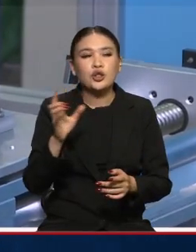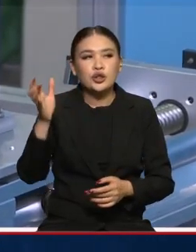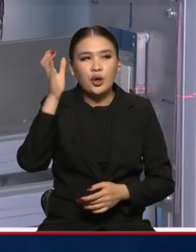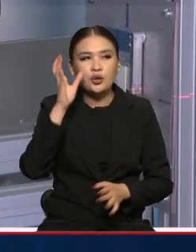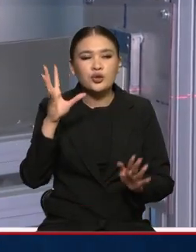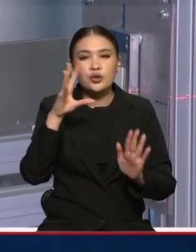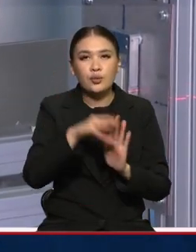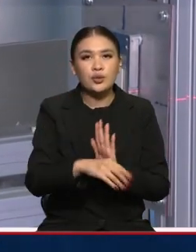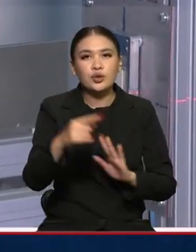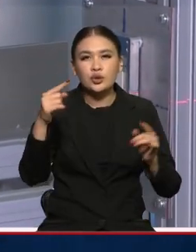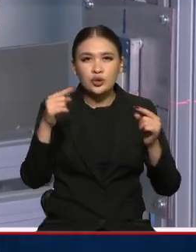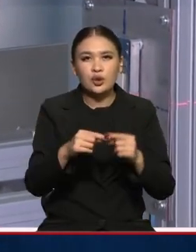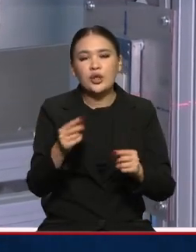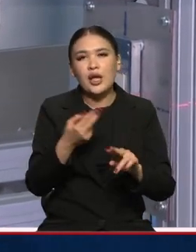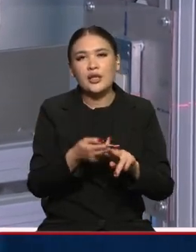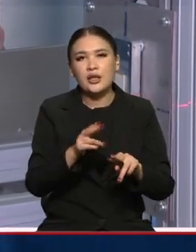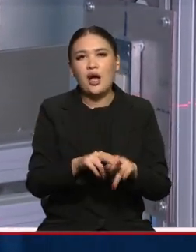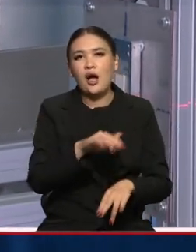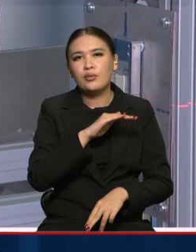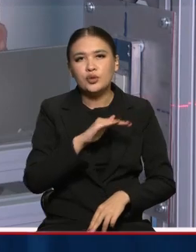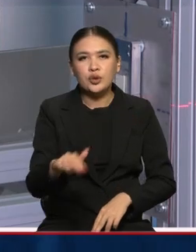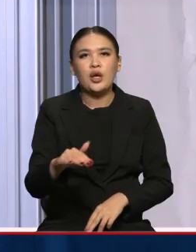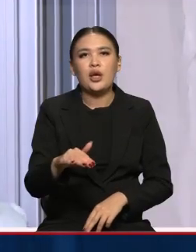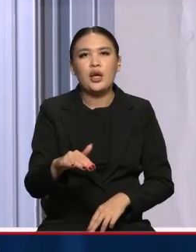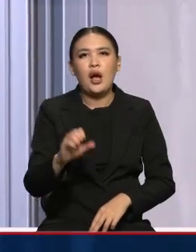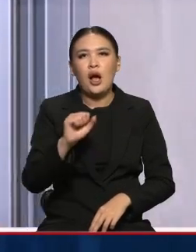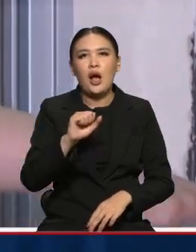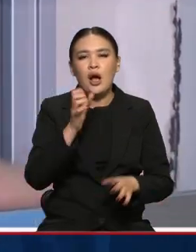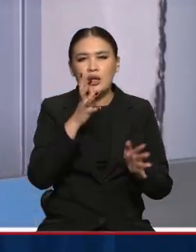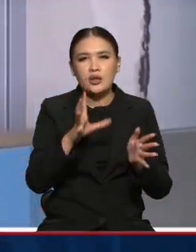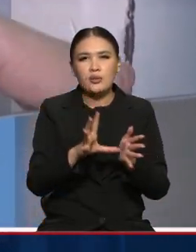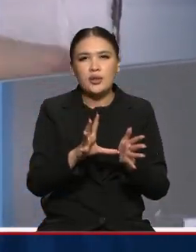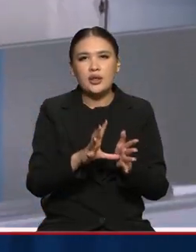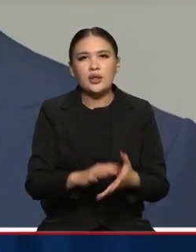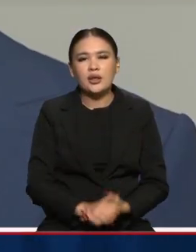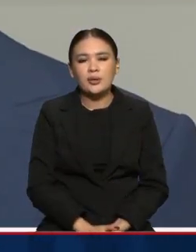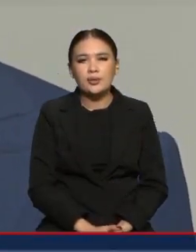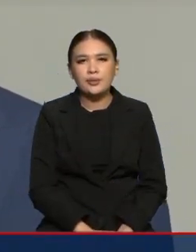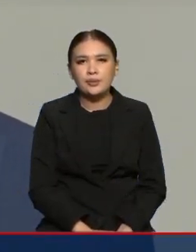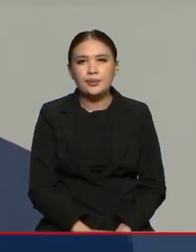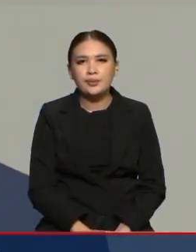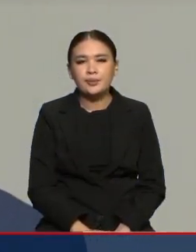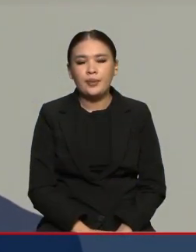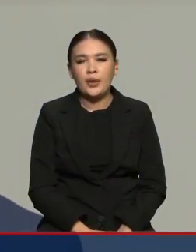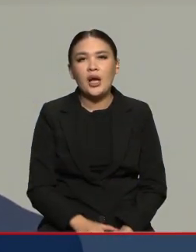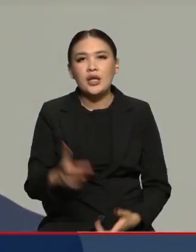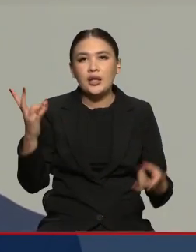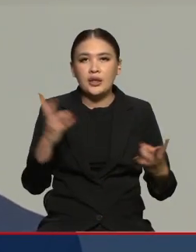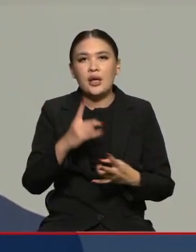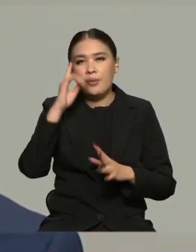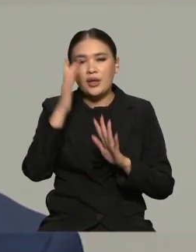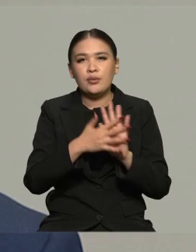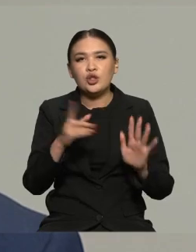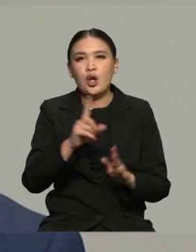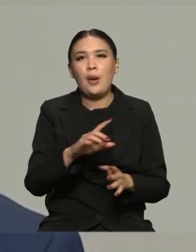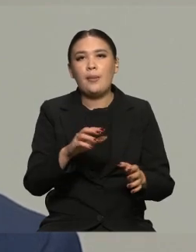сообщество убеждено точно, так это в абсолютной эффективности атомной энергии. Нужно понимать, что мирный атом и военный атом –